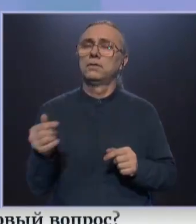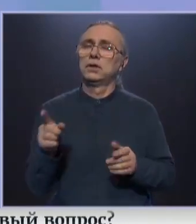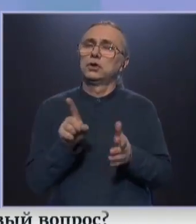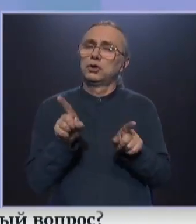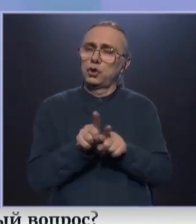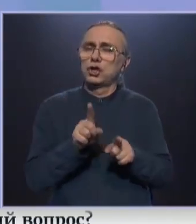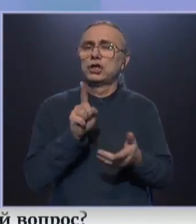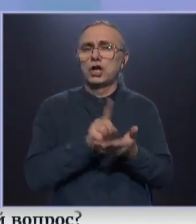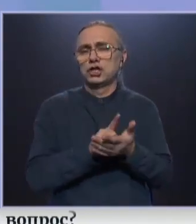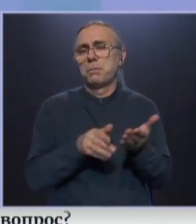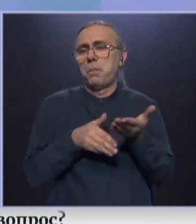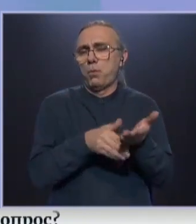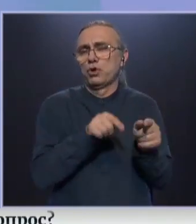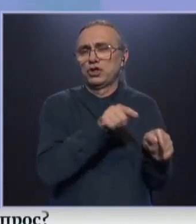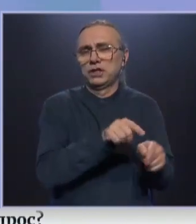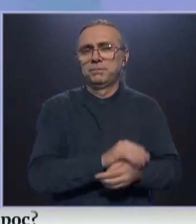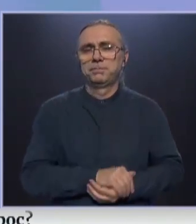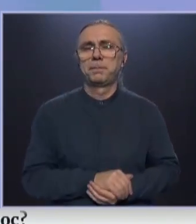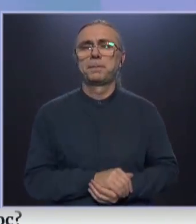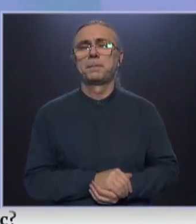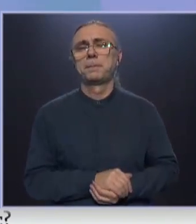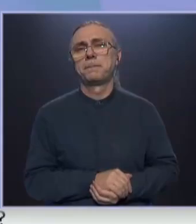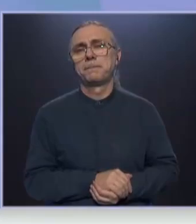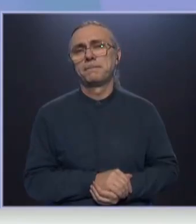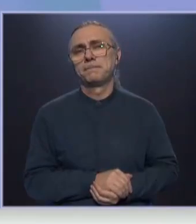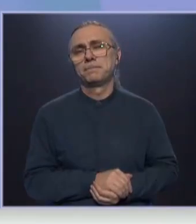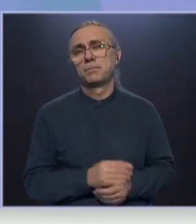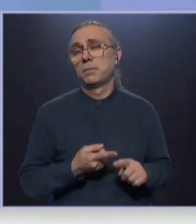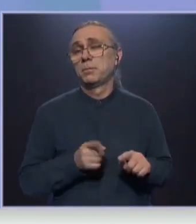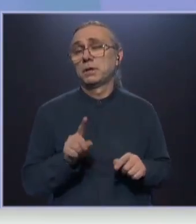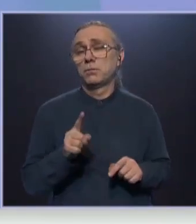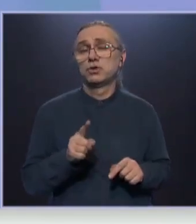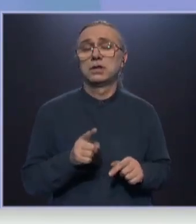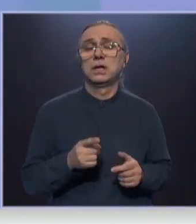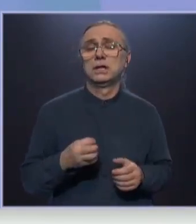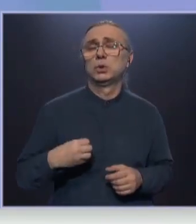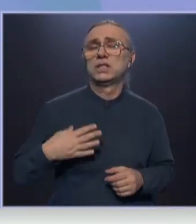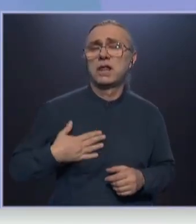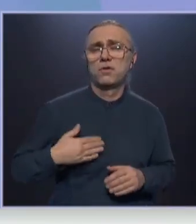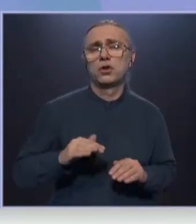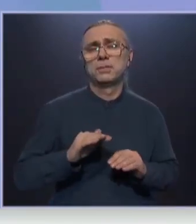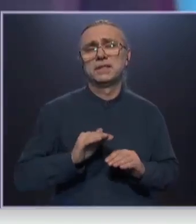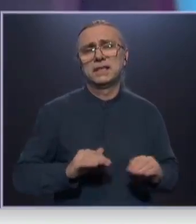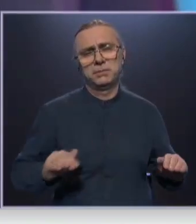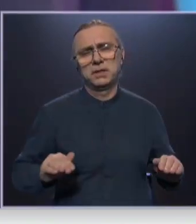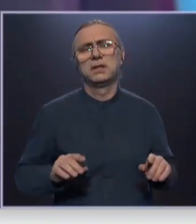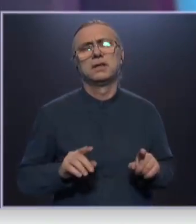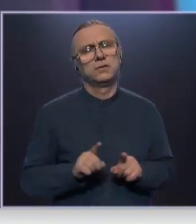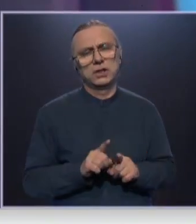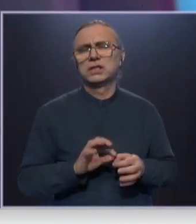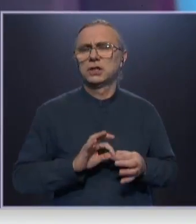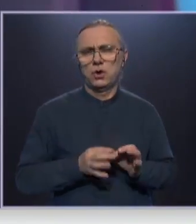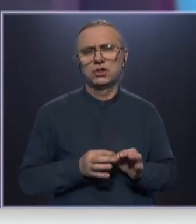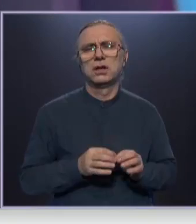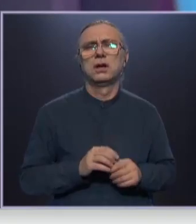общем-то, момент. Потому что с детьми усыновленными все-таки сложно. Они